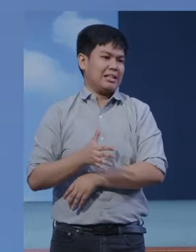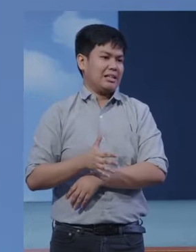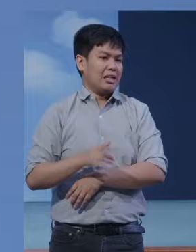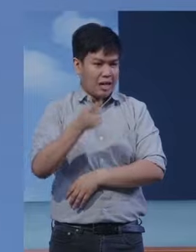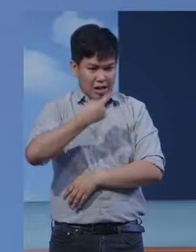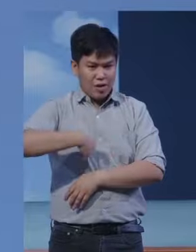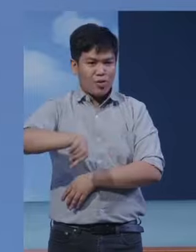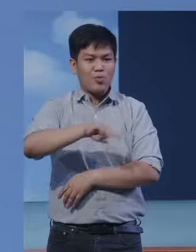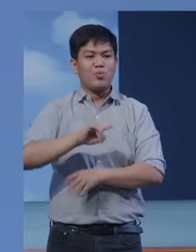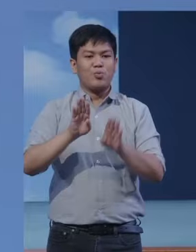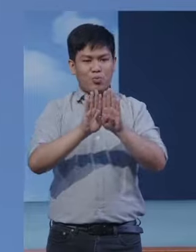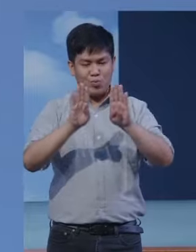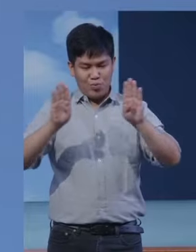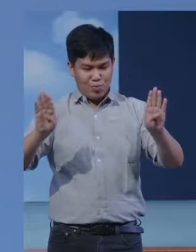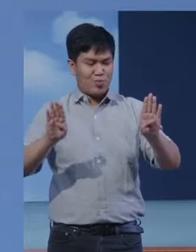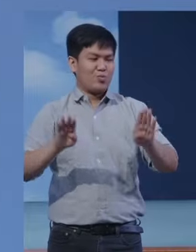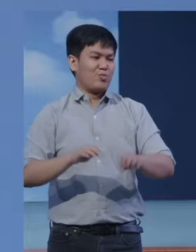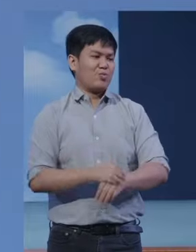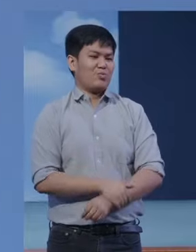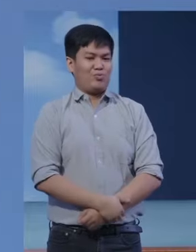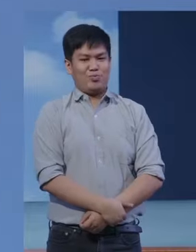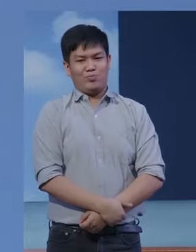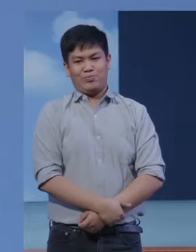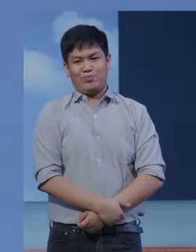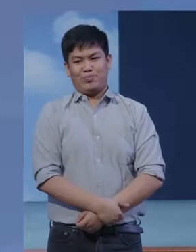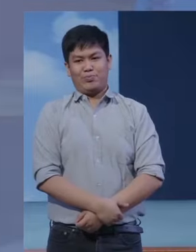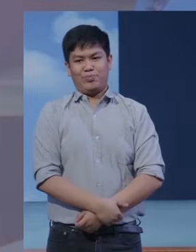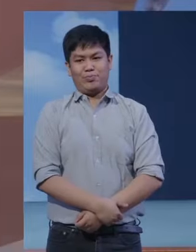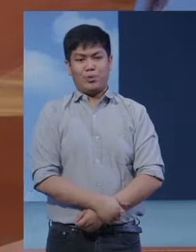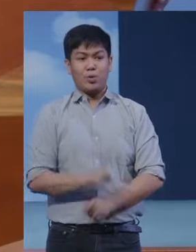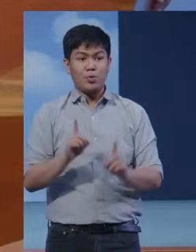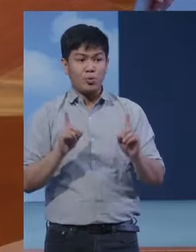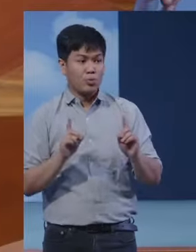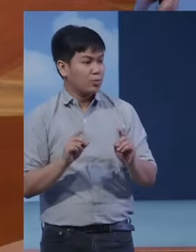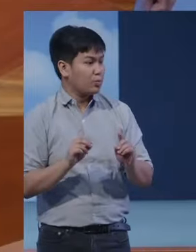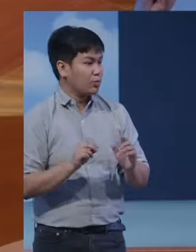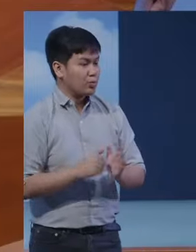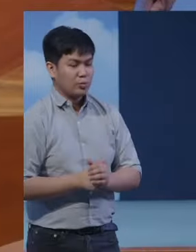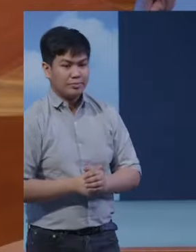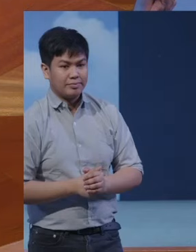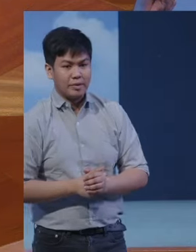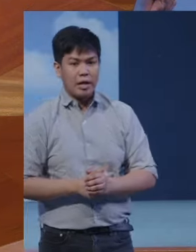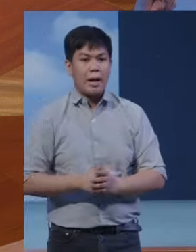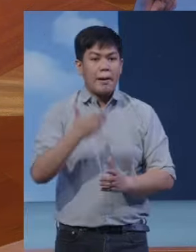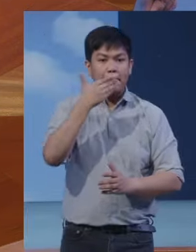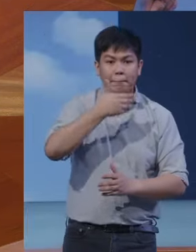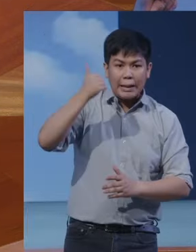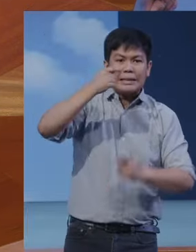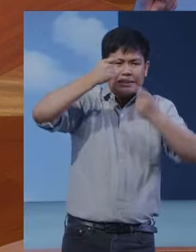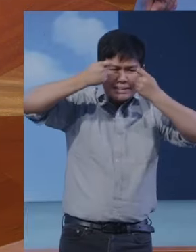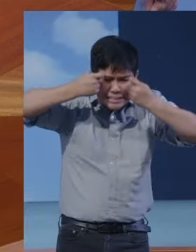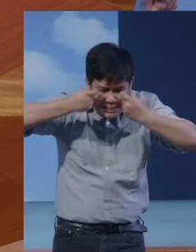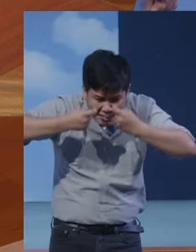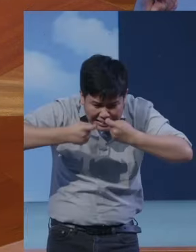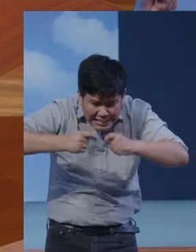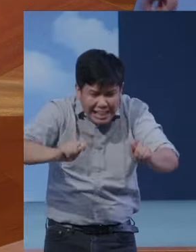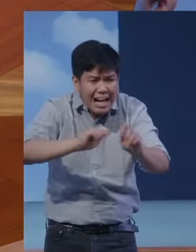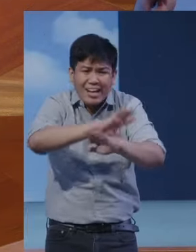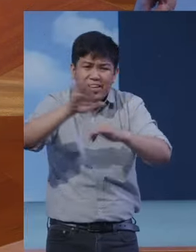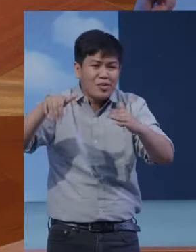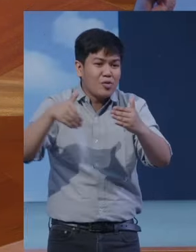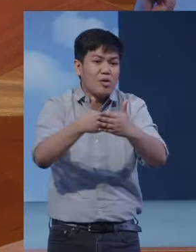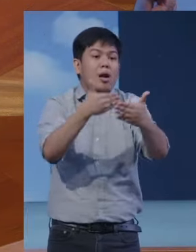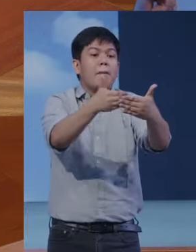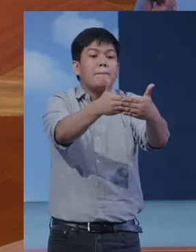aming pintungan at maganda nga na gawin natin ang lahat bago